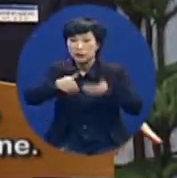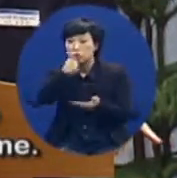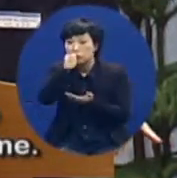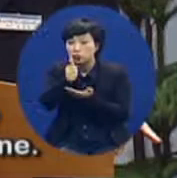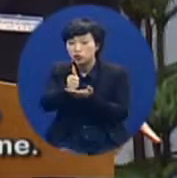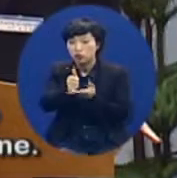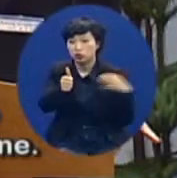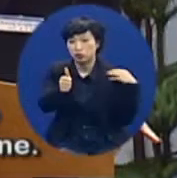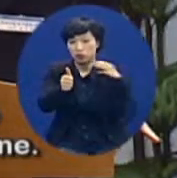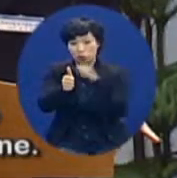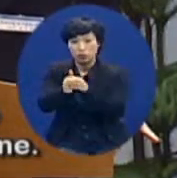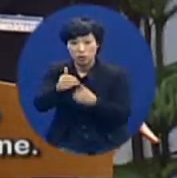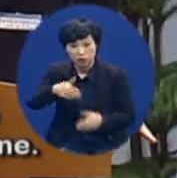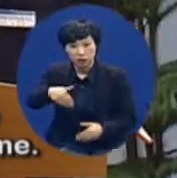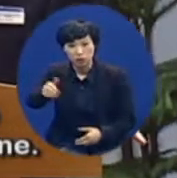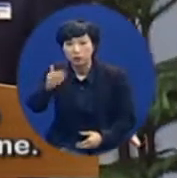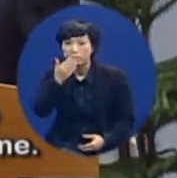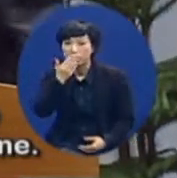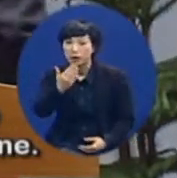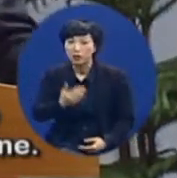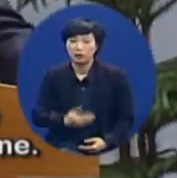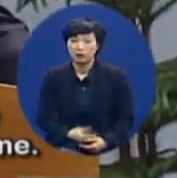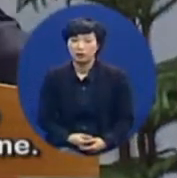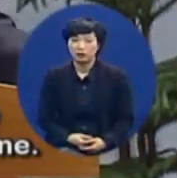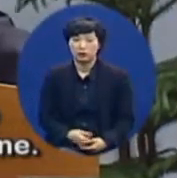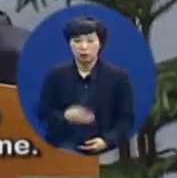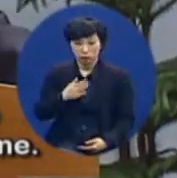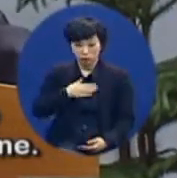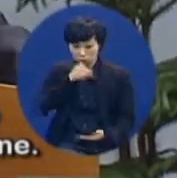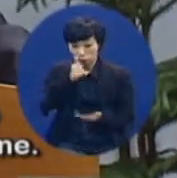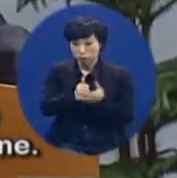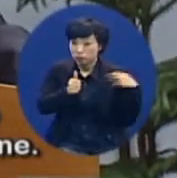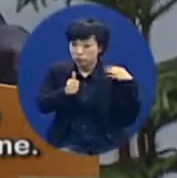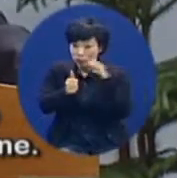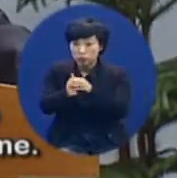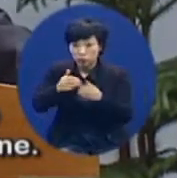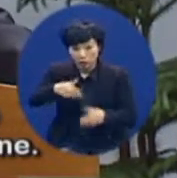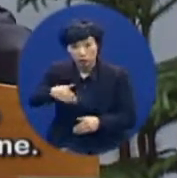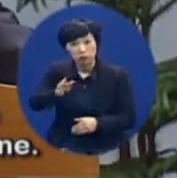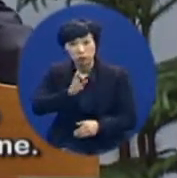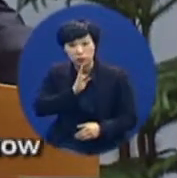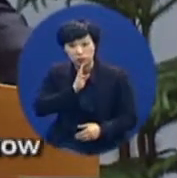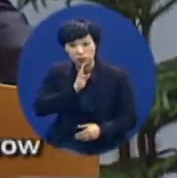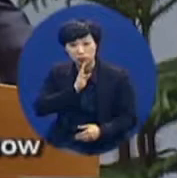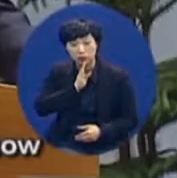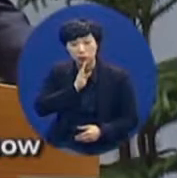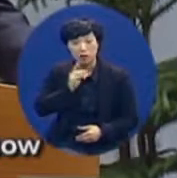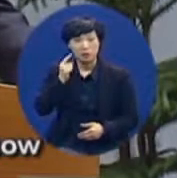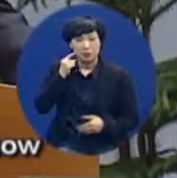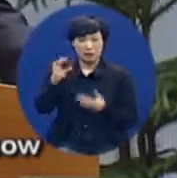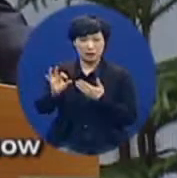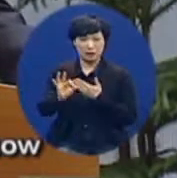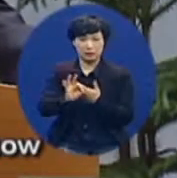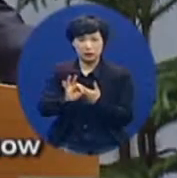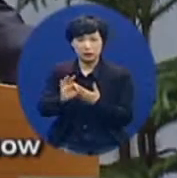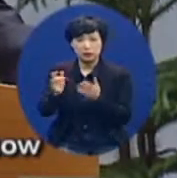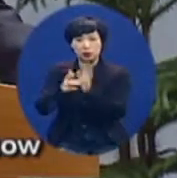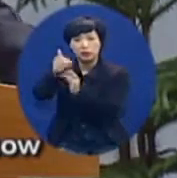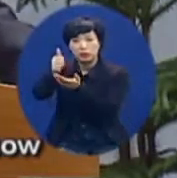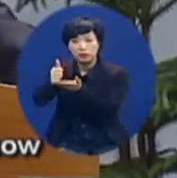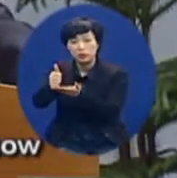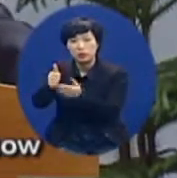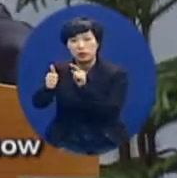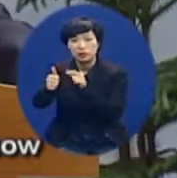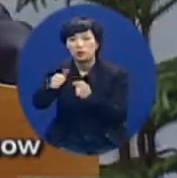죄를지고 가지요 내 죄를 짊어지고 가지요 만약에 예수가